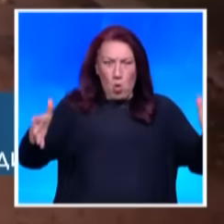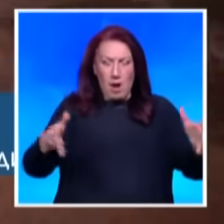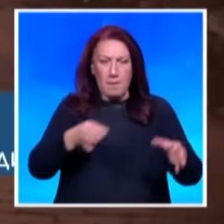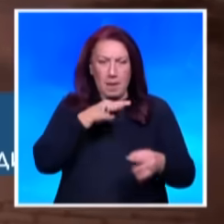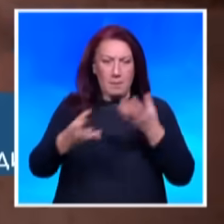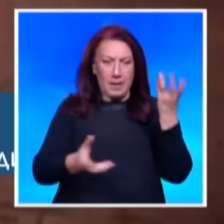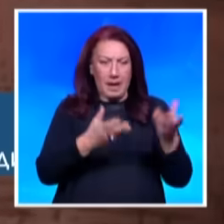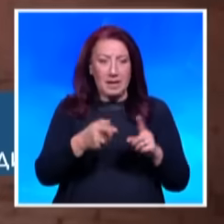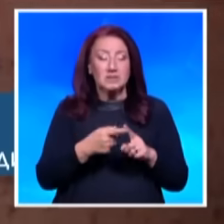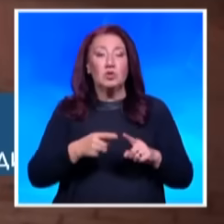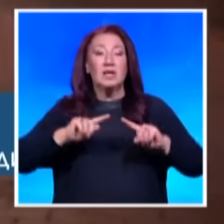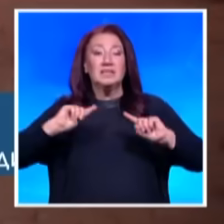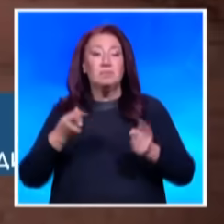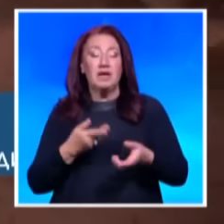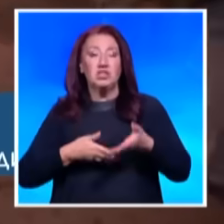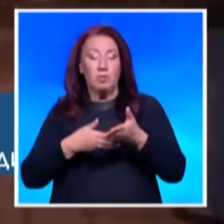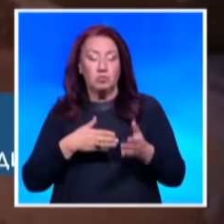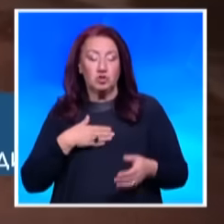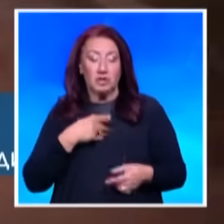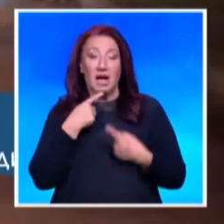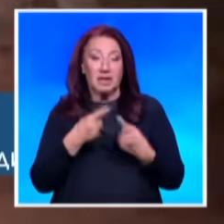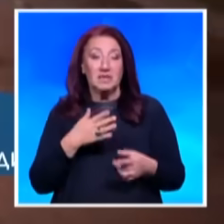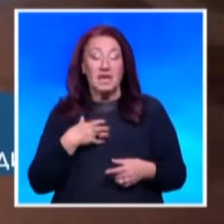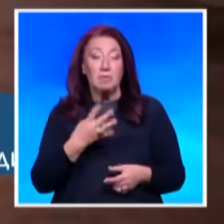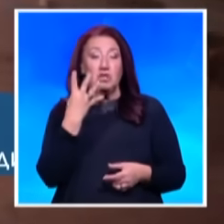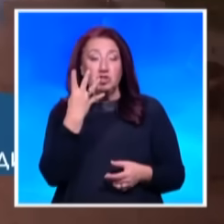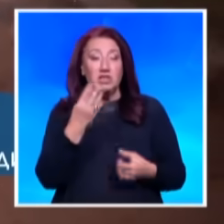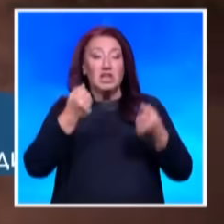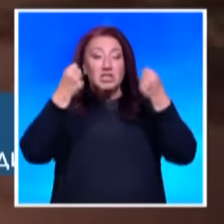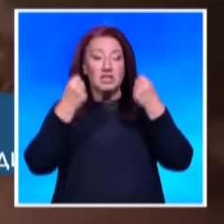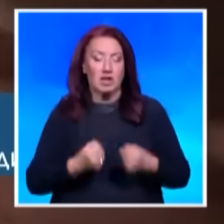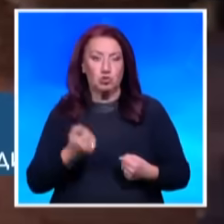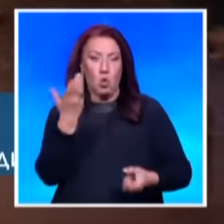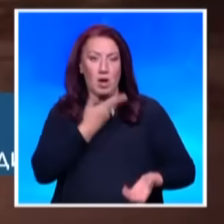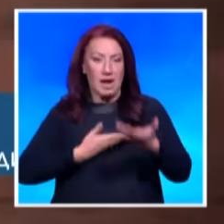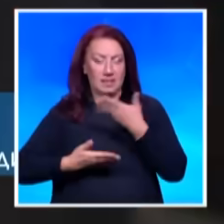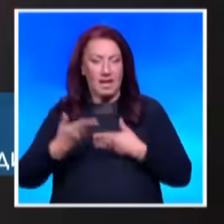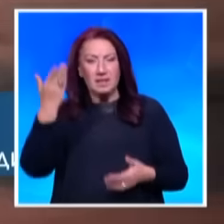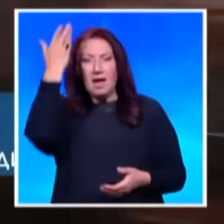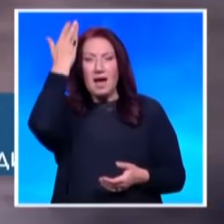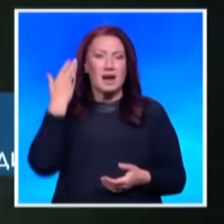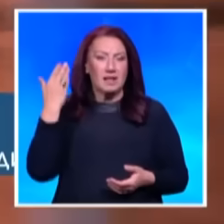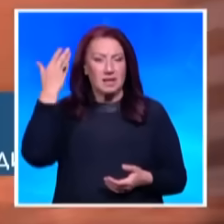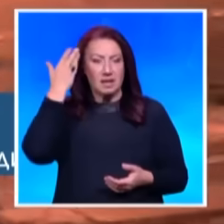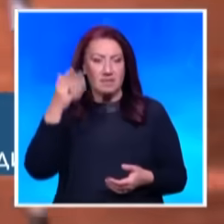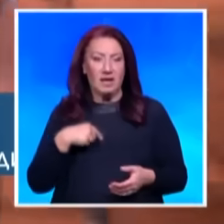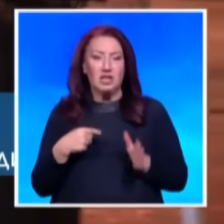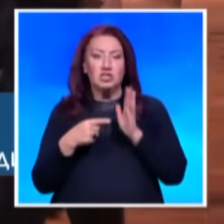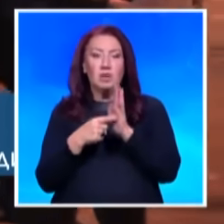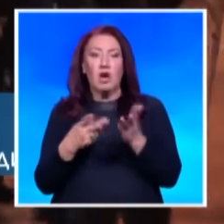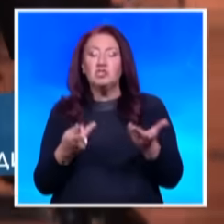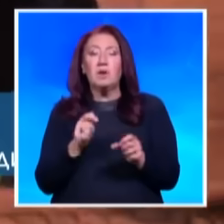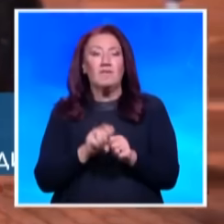спешната помощ е, че има 4 тежко ранени. Те имат рани по главите. Също така виждате. Сега ще ви покажем и полицията как